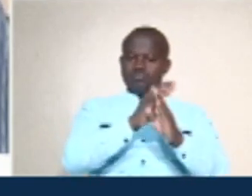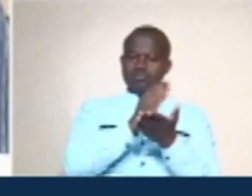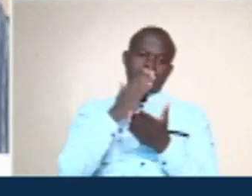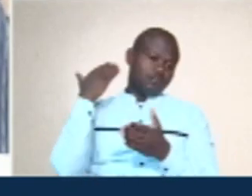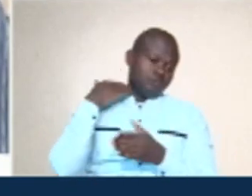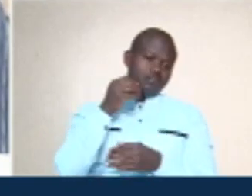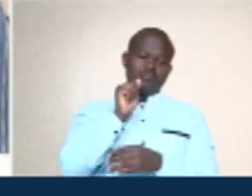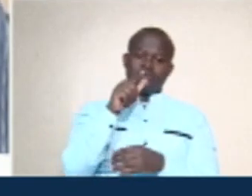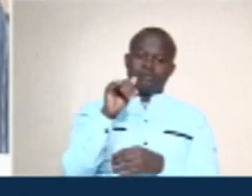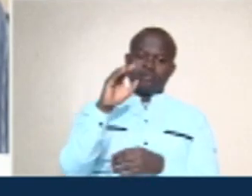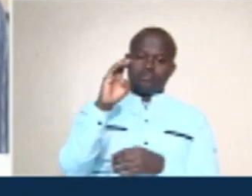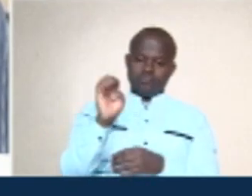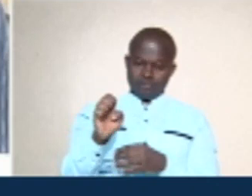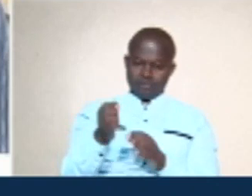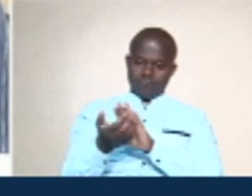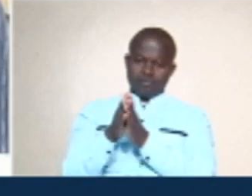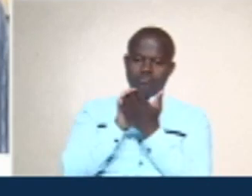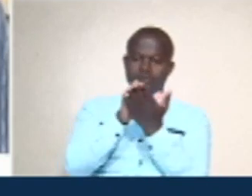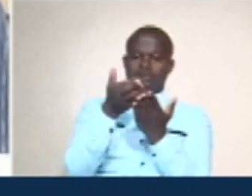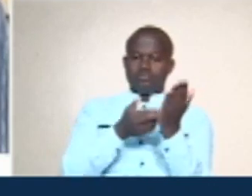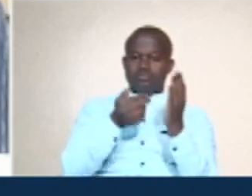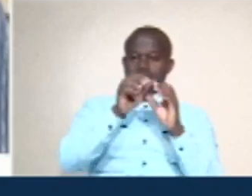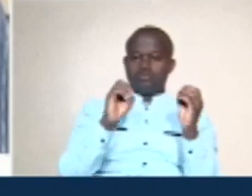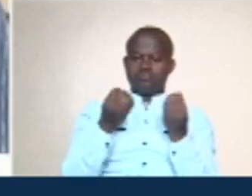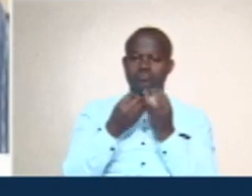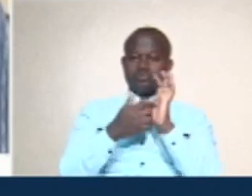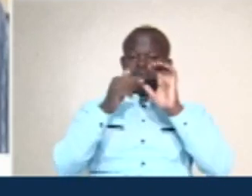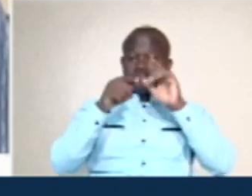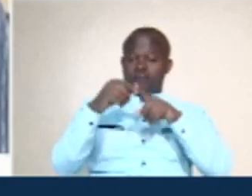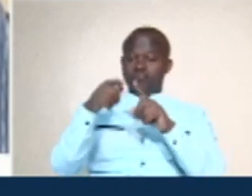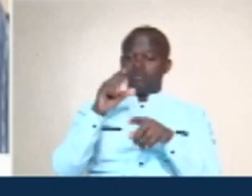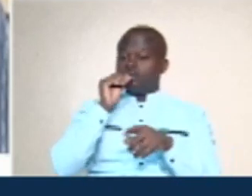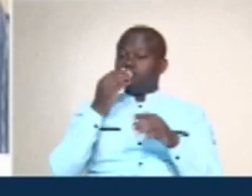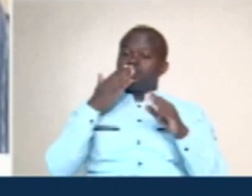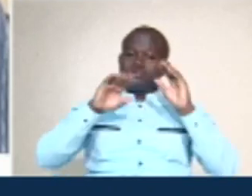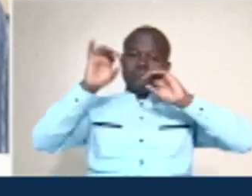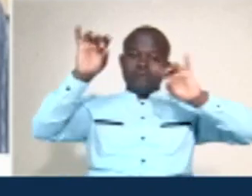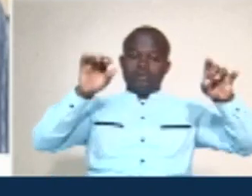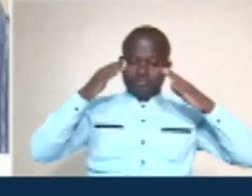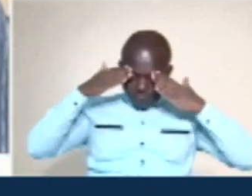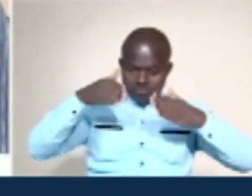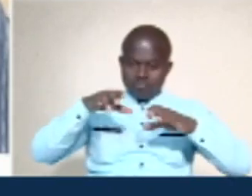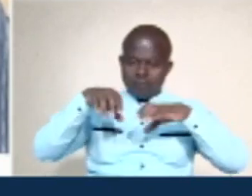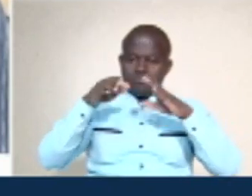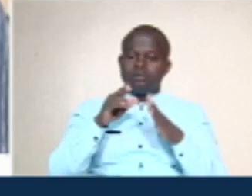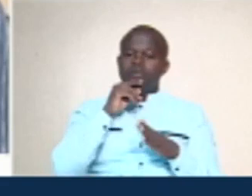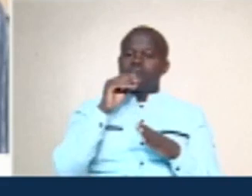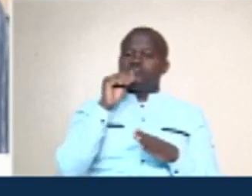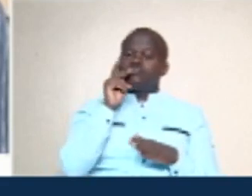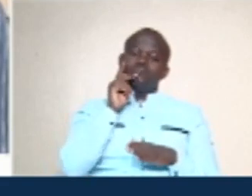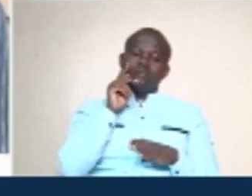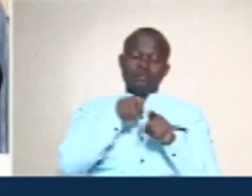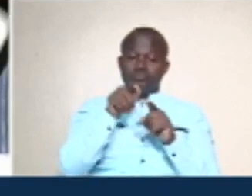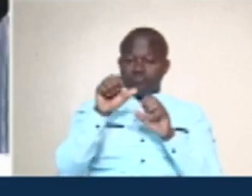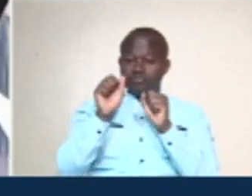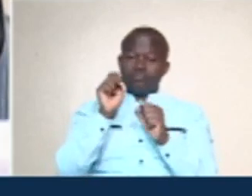genocide Alice Nderitu ageje raporo kuri uyu muryango igaragaza ubwicanyi imvugo z'urwango byibasira abanyekongo bavuga ikinyarwanda n'abandi bafatwa